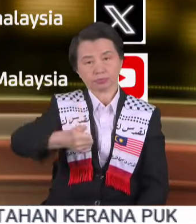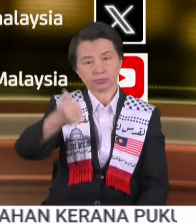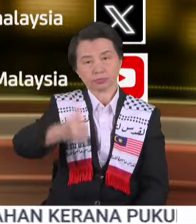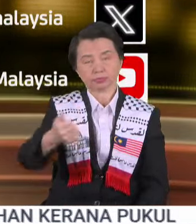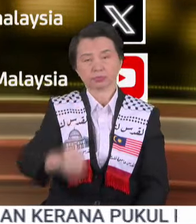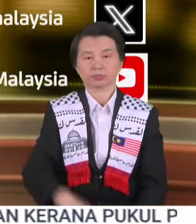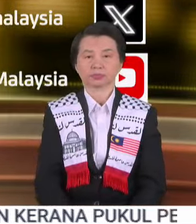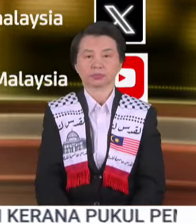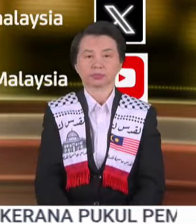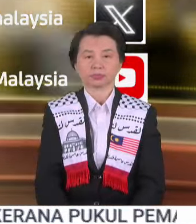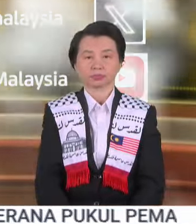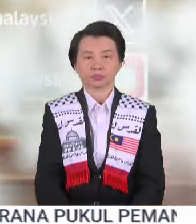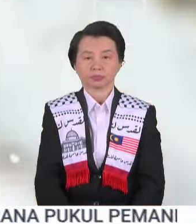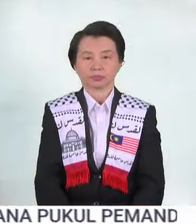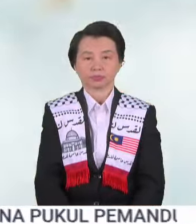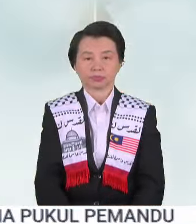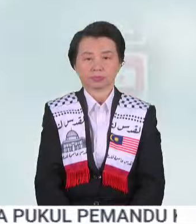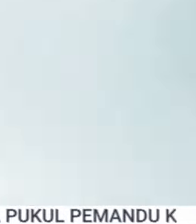Assalamualaikum.